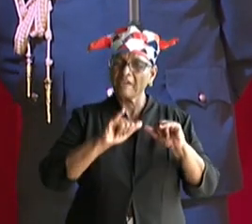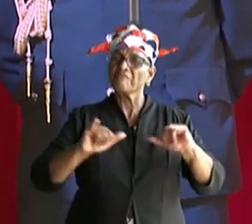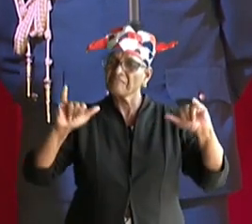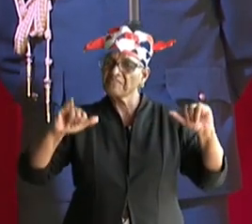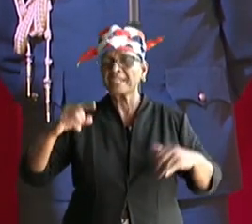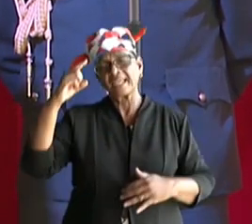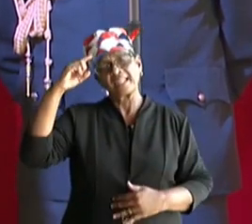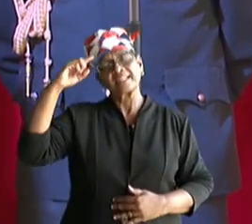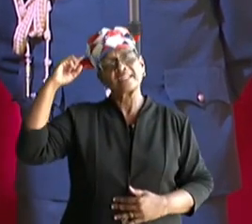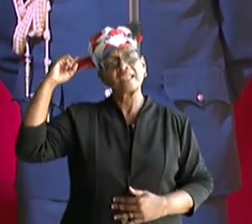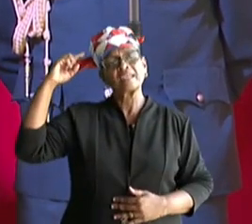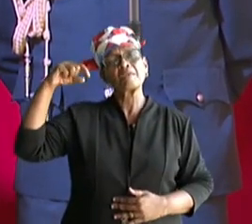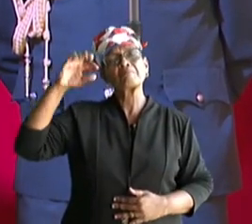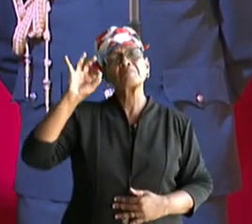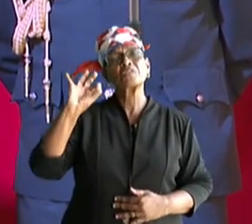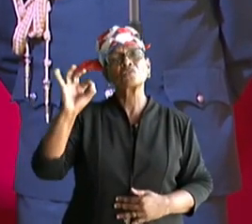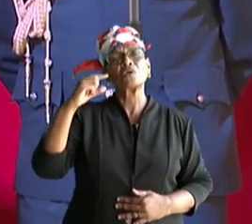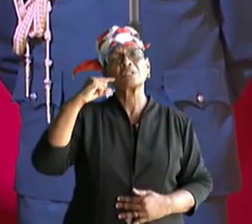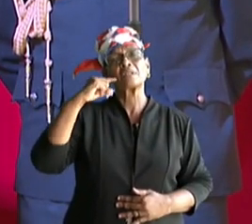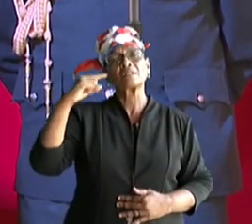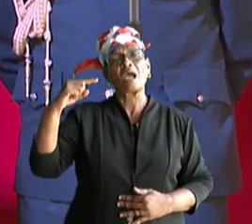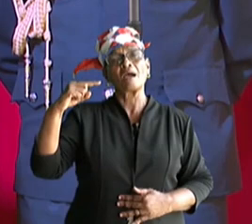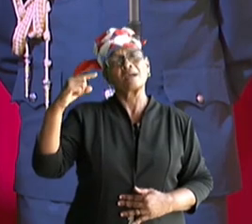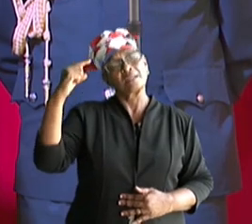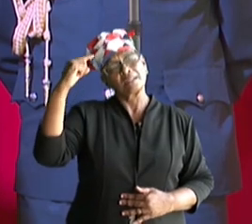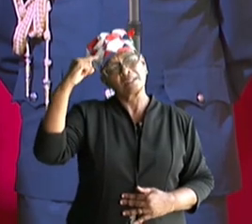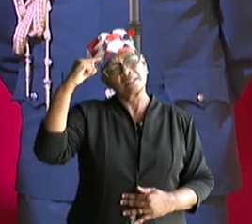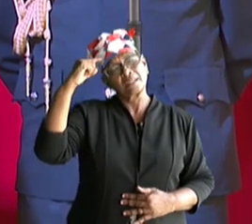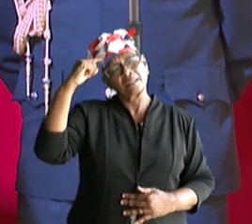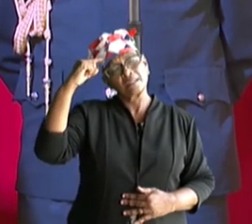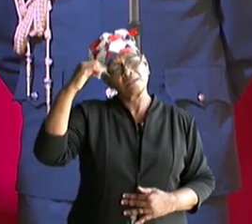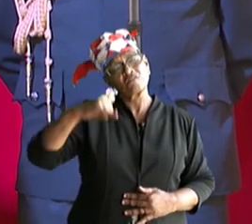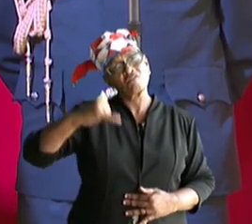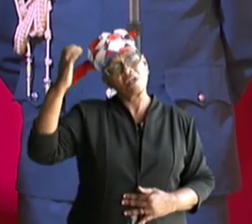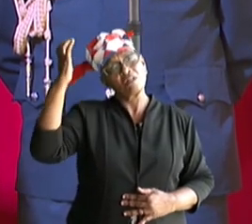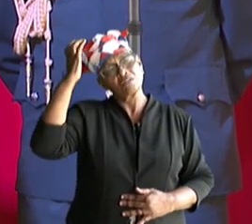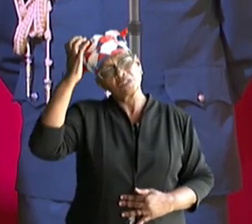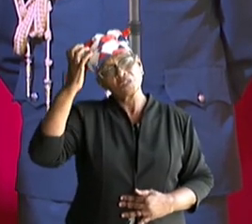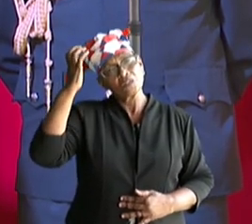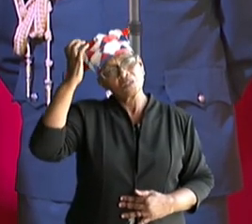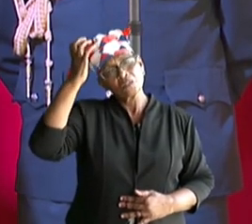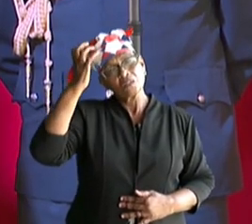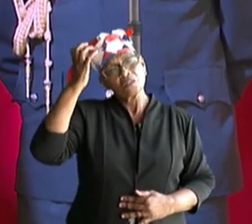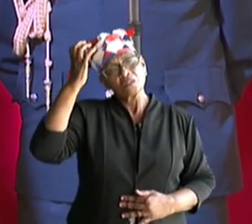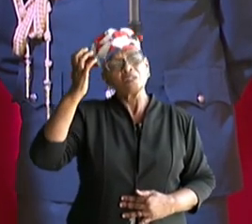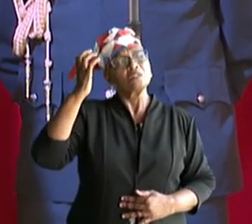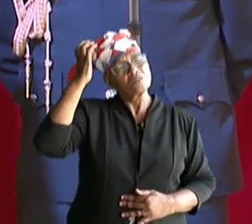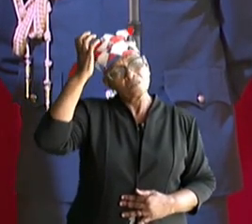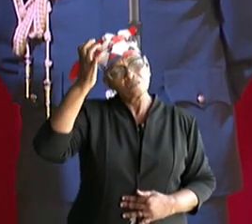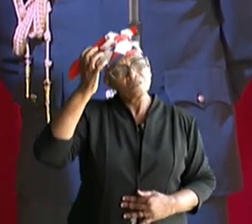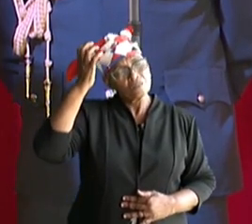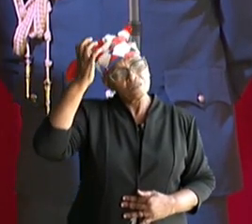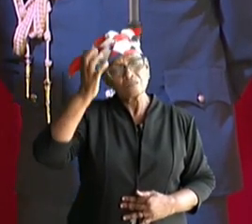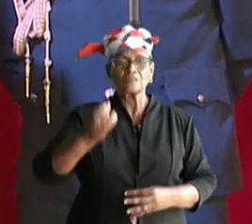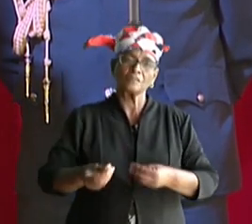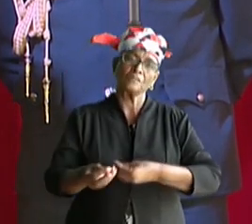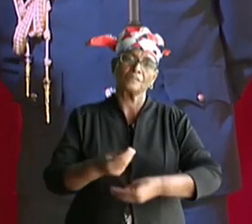herdenken deze bijzondere dag in de context van veel zorg. Zorg over onze